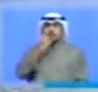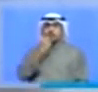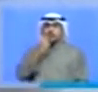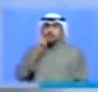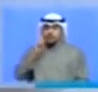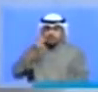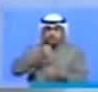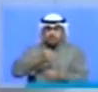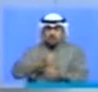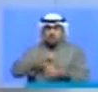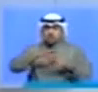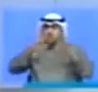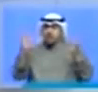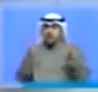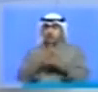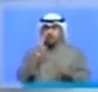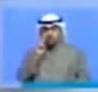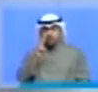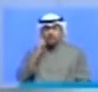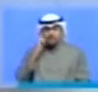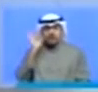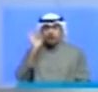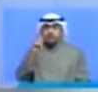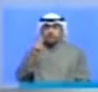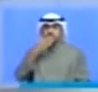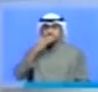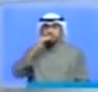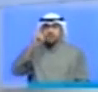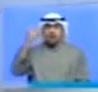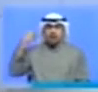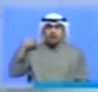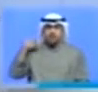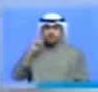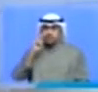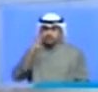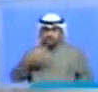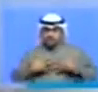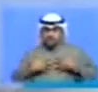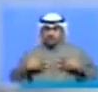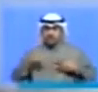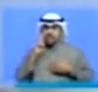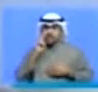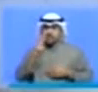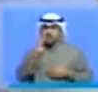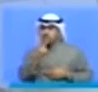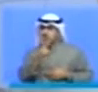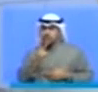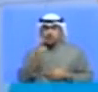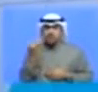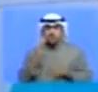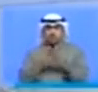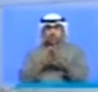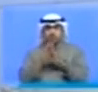تشهد لها. أنا تشرفت اليوم في حضوري لهذه الجمعية والاطلاع على التقدم اللي موجود سواء